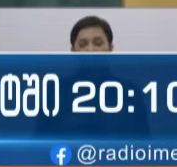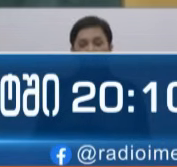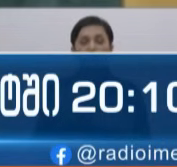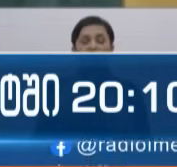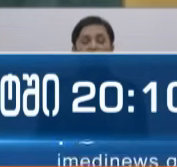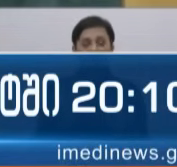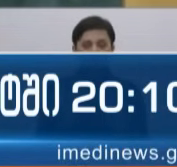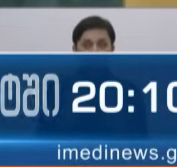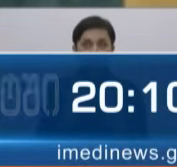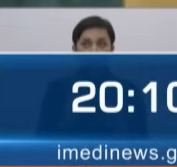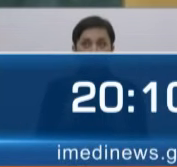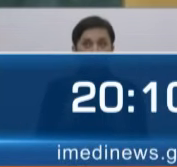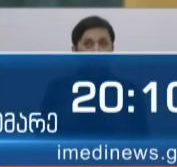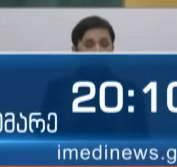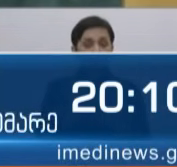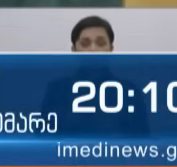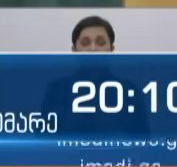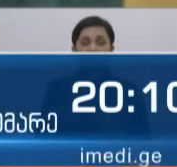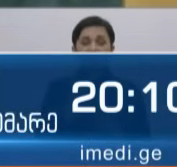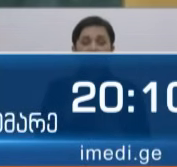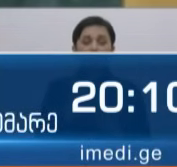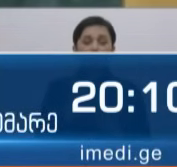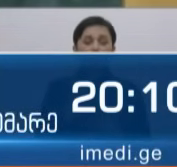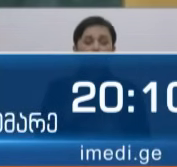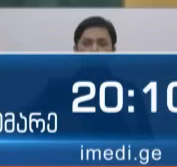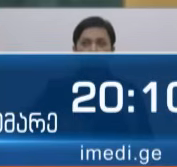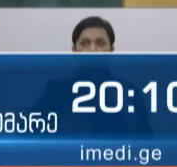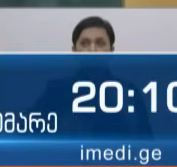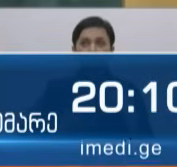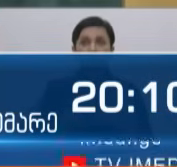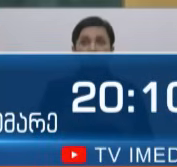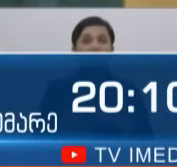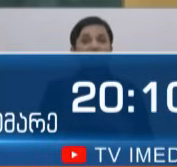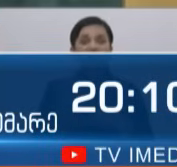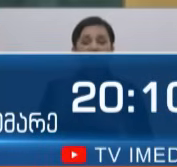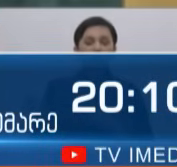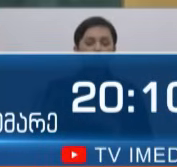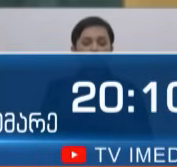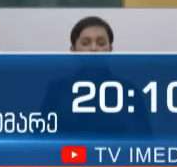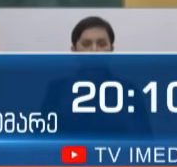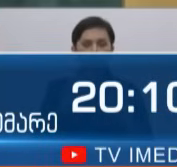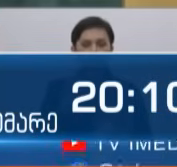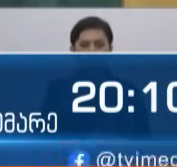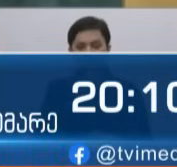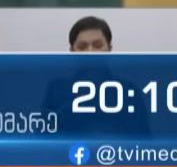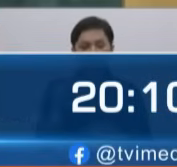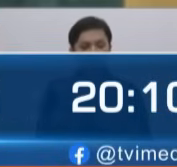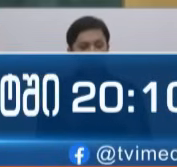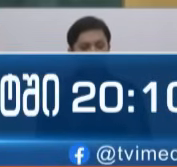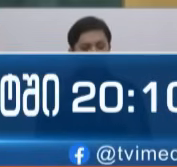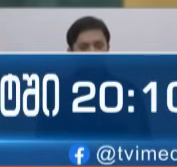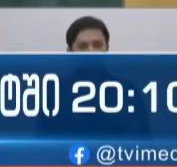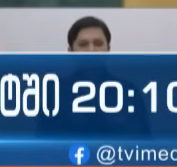გაძლევთ პირობას, რომ არ დაუშვებთ დიასპორის მიმართ მომხმარებულ დამოკიდებულებას. საიდან მოიტანეთ, რომ ეს ხალხი თქვენი მომხრე არის?